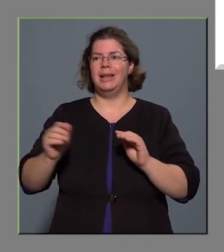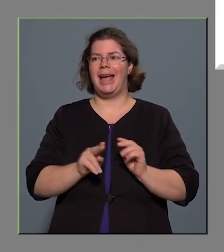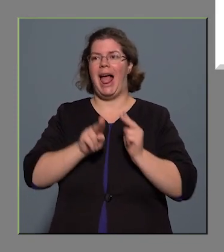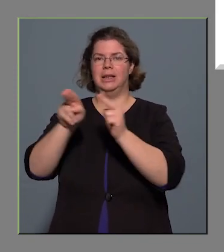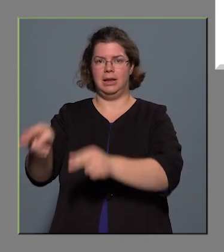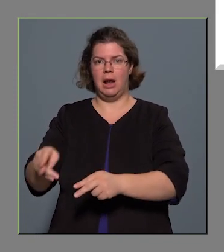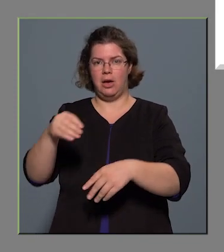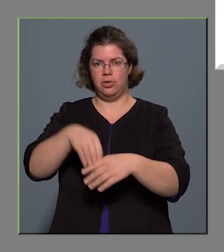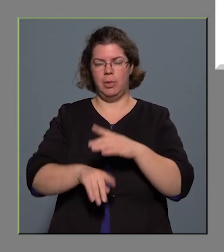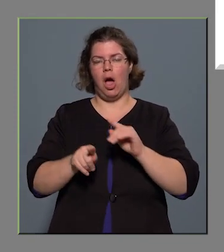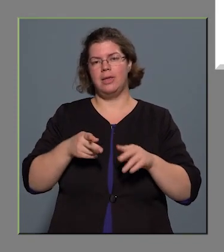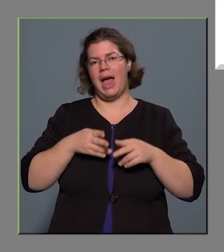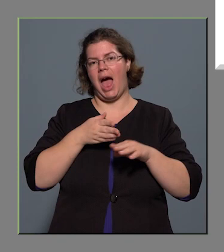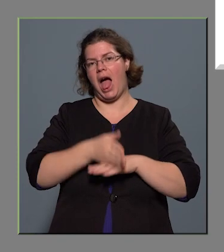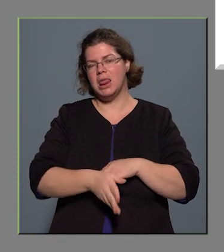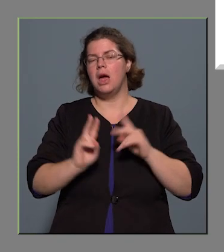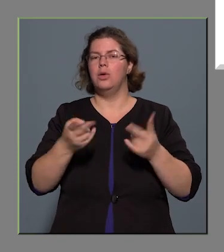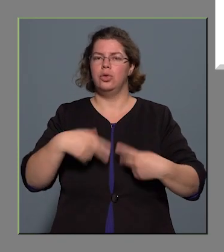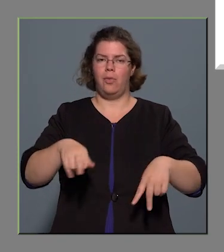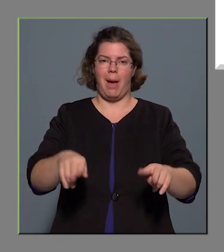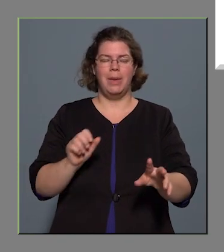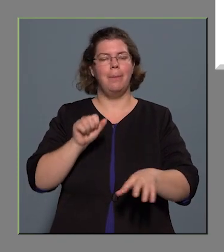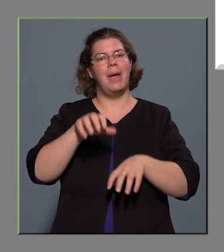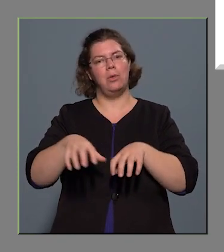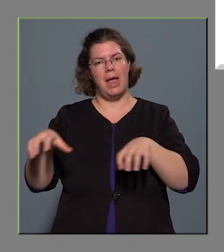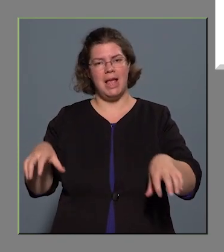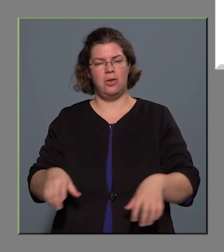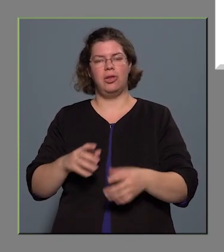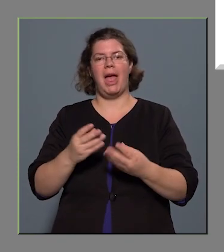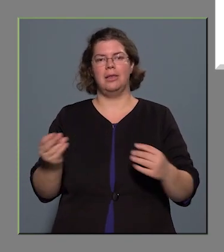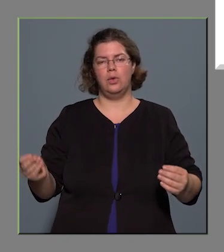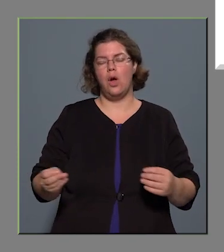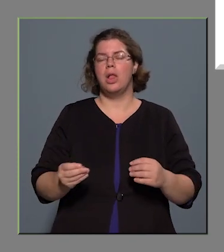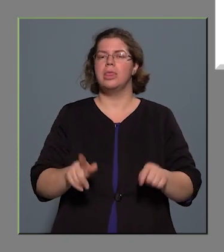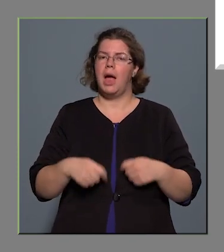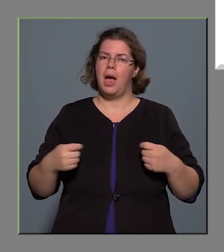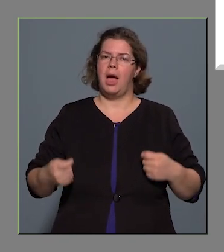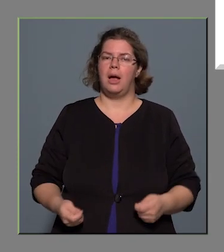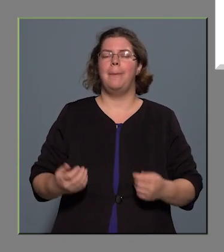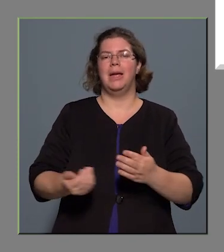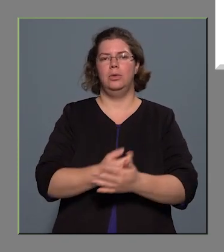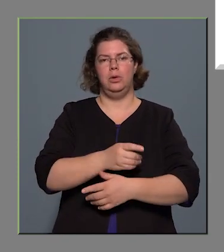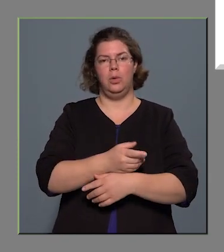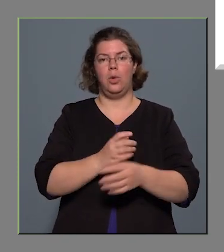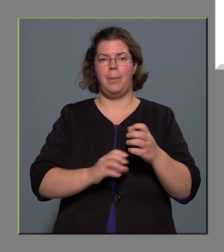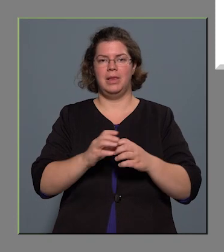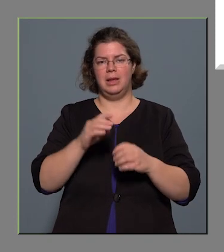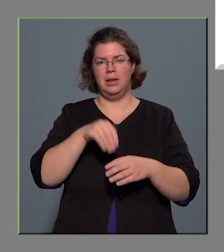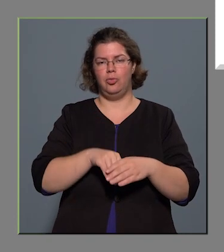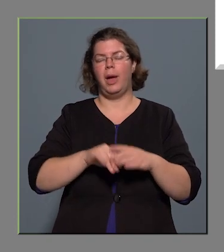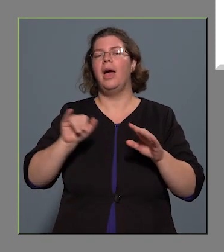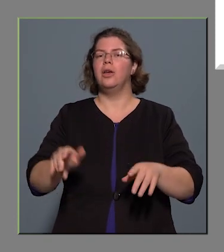áthidalásában azáltal, hogy további beruházásokat eszközölnek a megújuló kapacitásokba, és